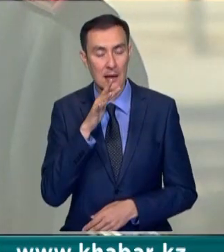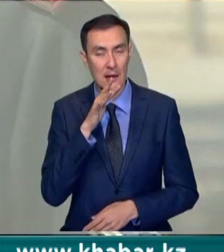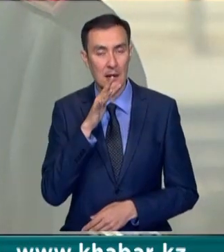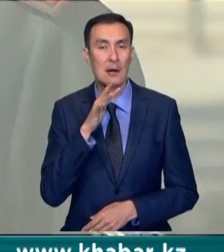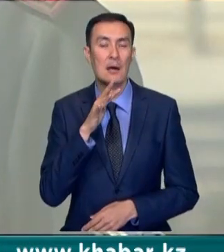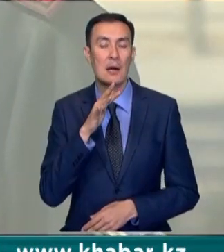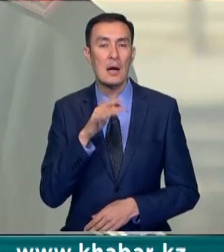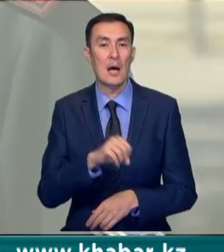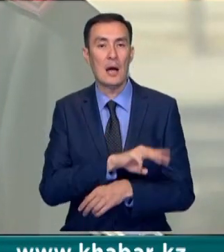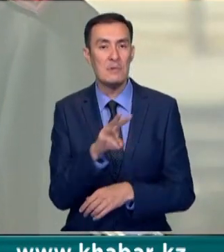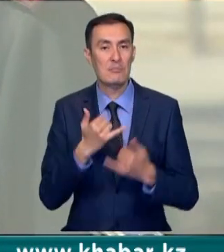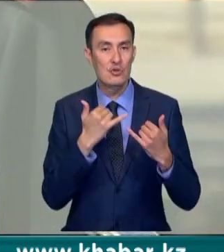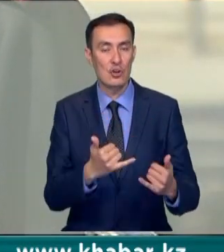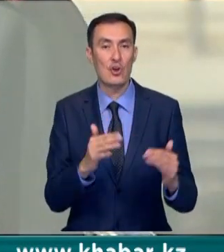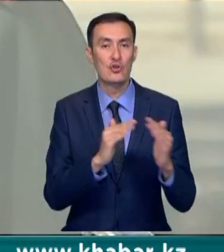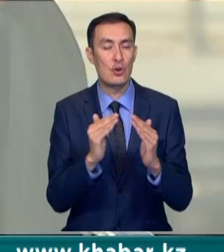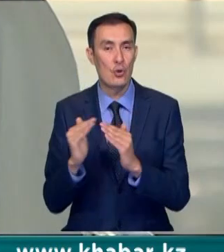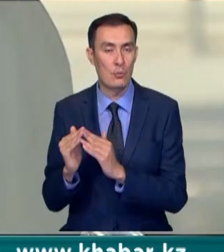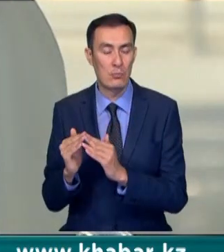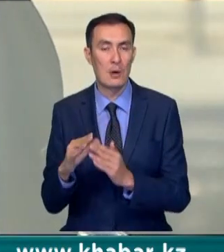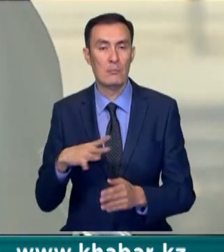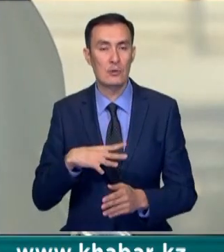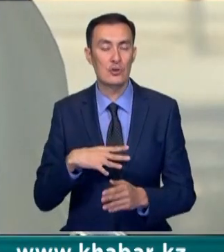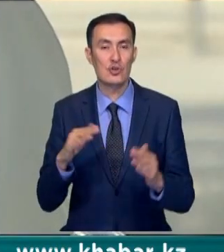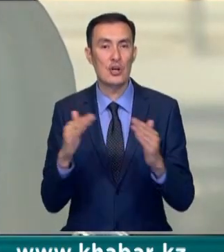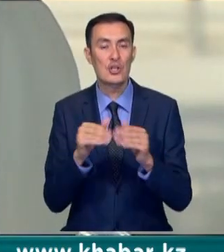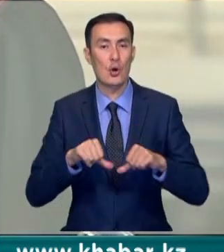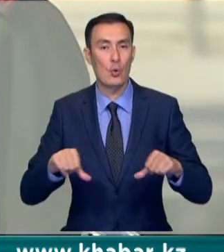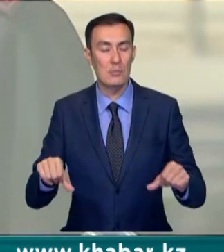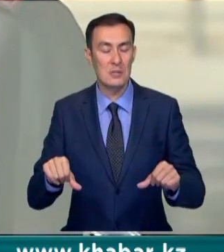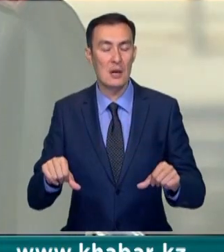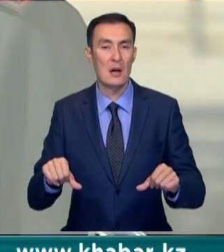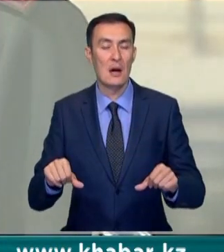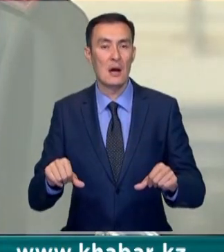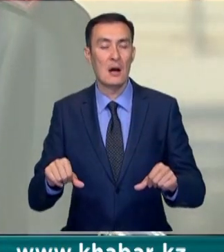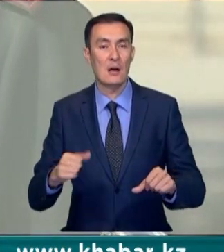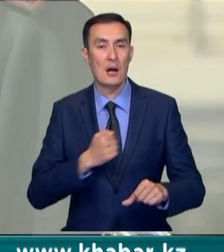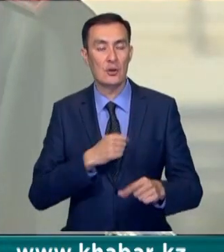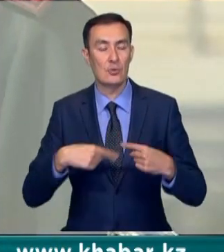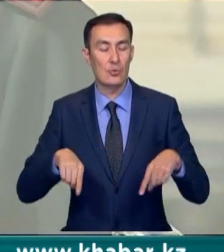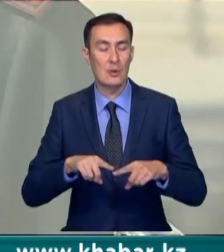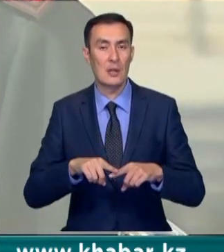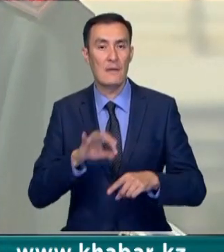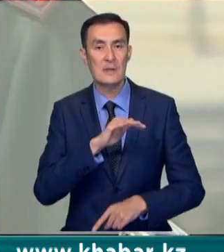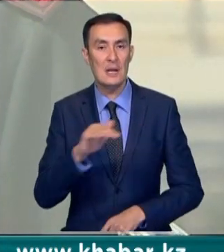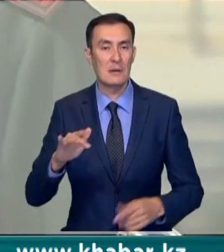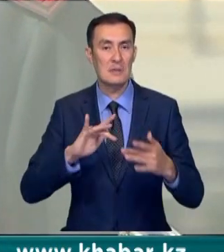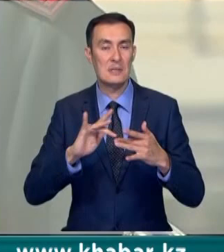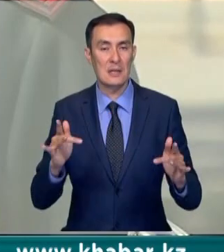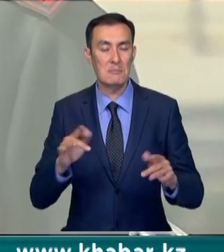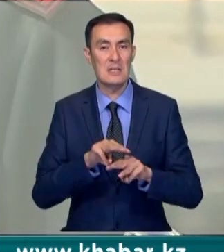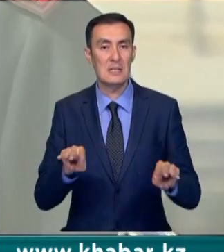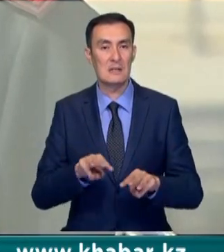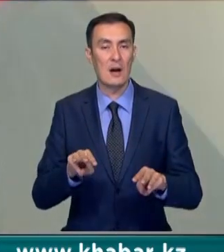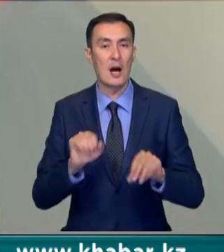Обеспечение жильем производилась жилищная комиссия Акмолинского гарнизона. То есть на официальный сайт Министерства обороны